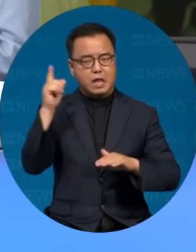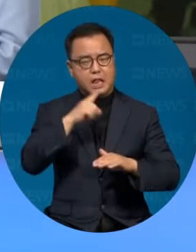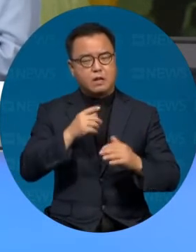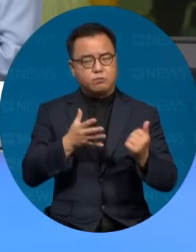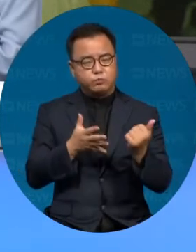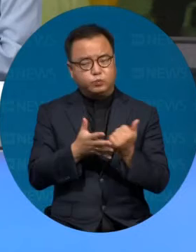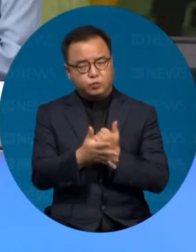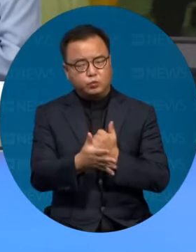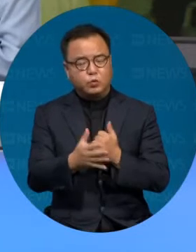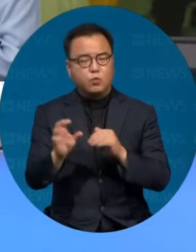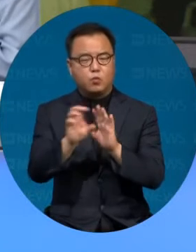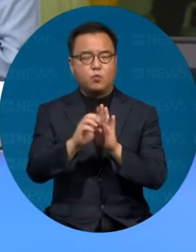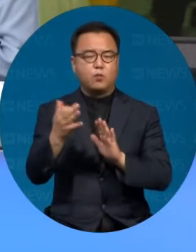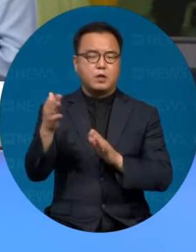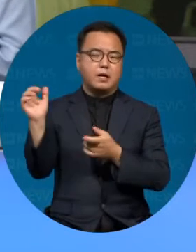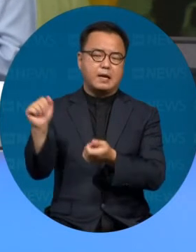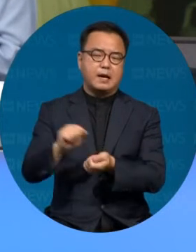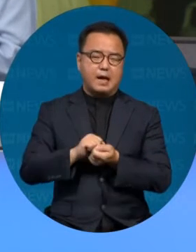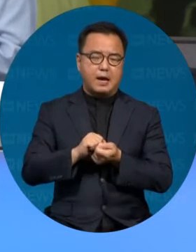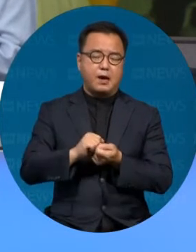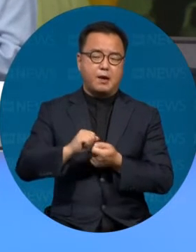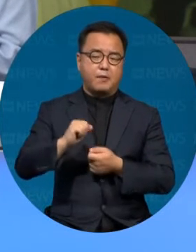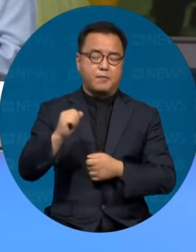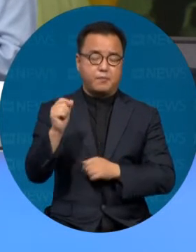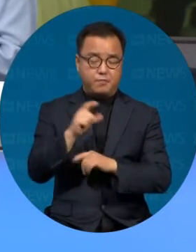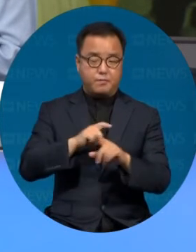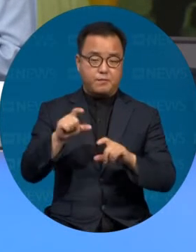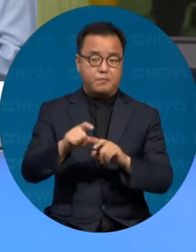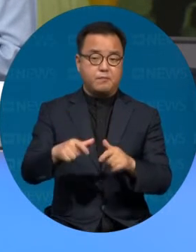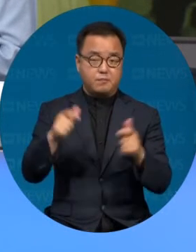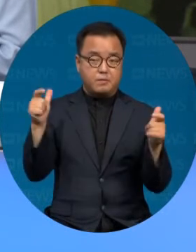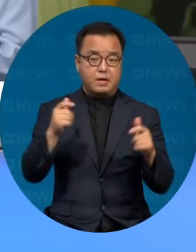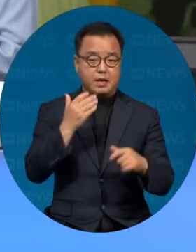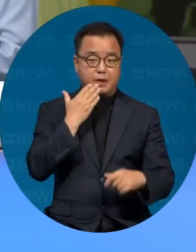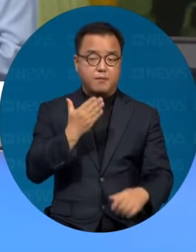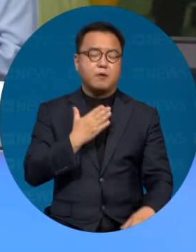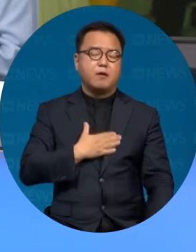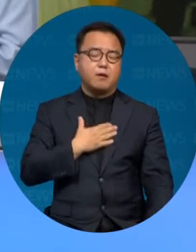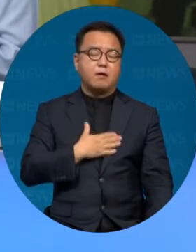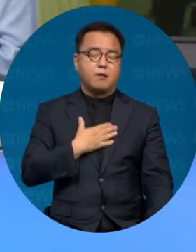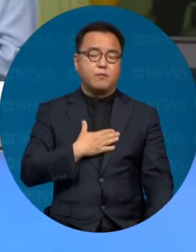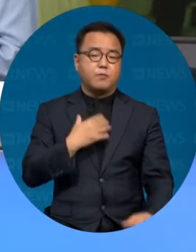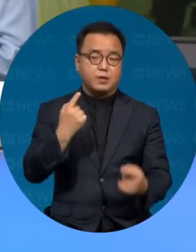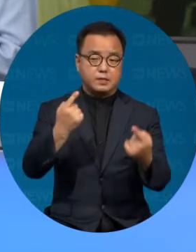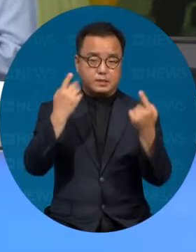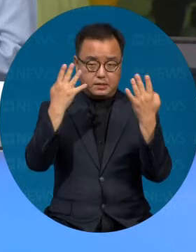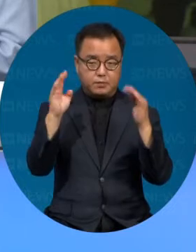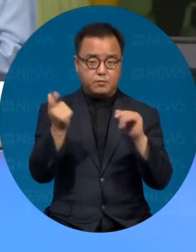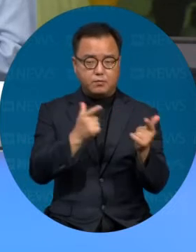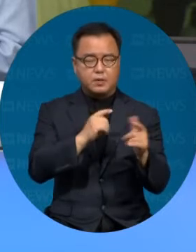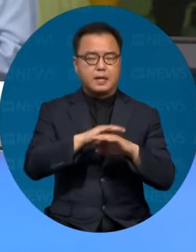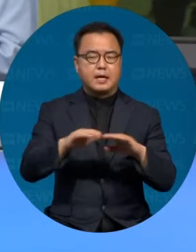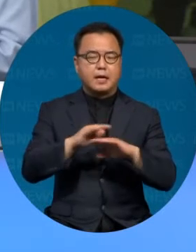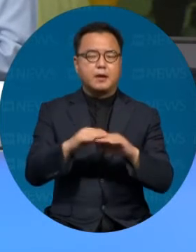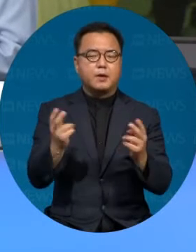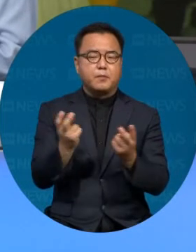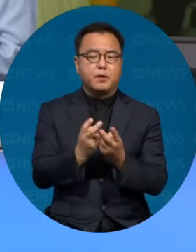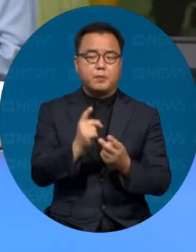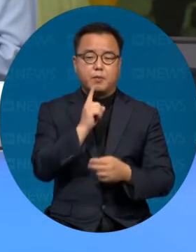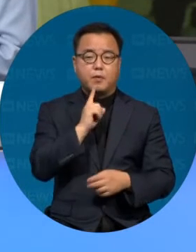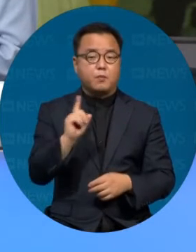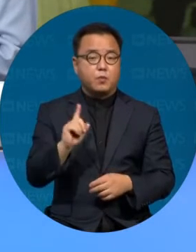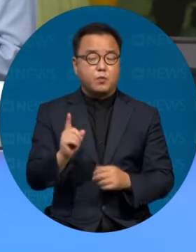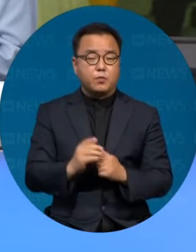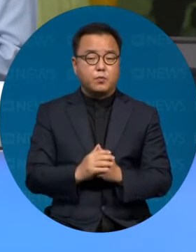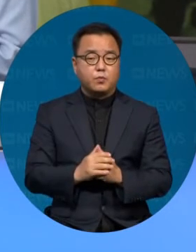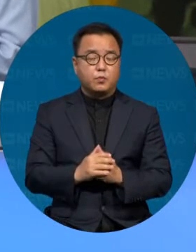코로나19에 감염될 가능성이 높아지는 그런 현상까지 이어졌다는 건데 대학 측에서 이에 대한 좀 대안책이 나왔나요? 네,